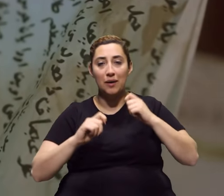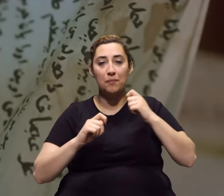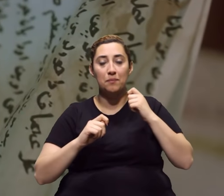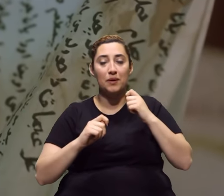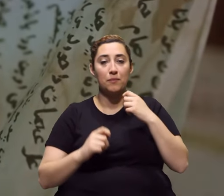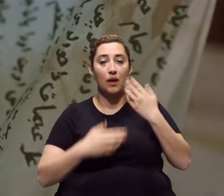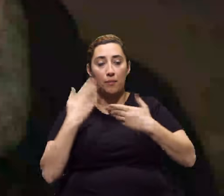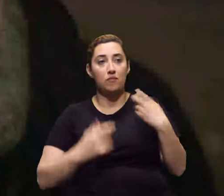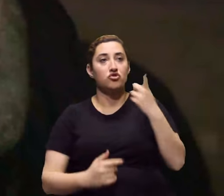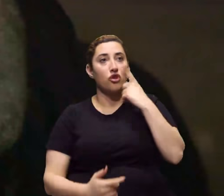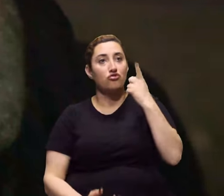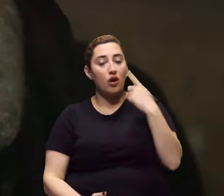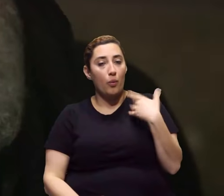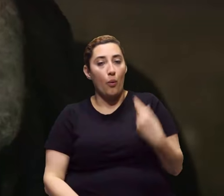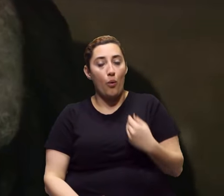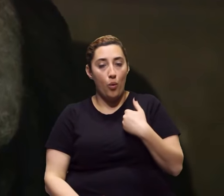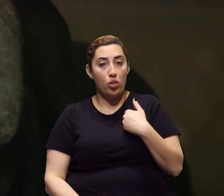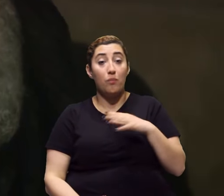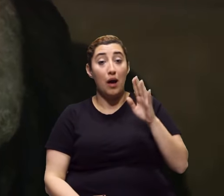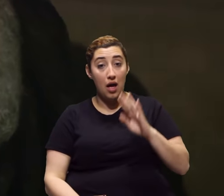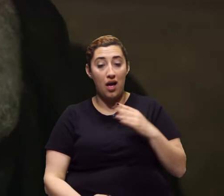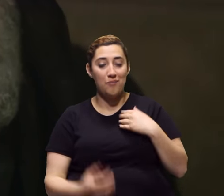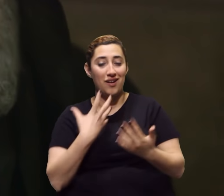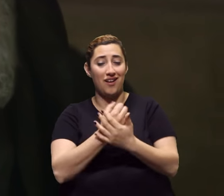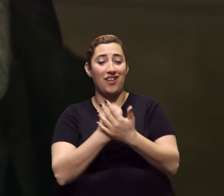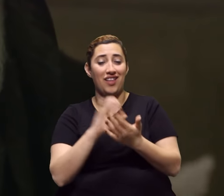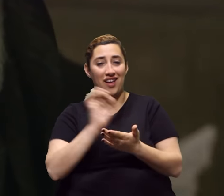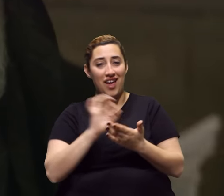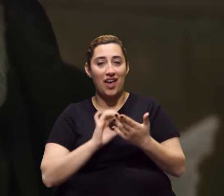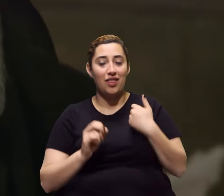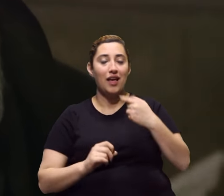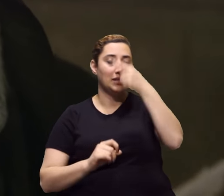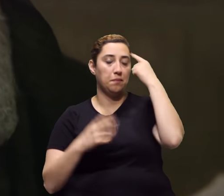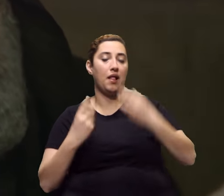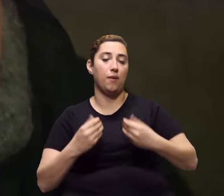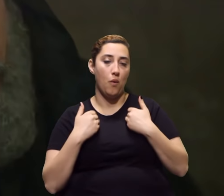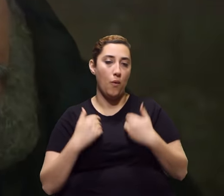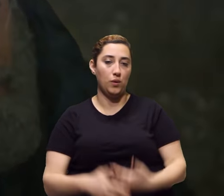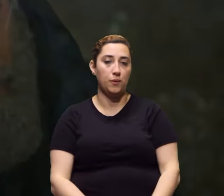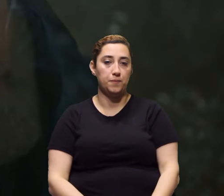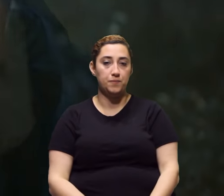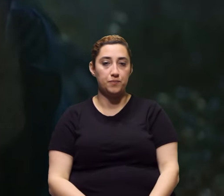ilahisini ırlamasına şahit olduk. Dahi kayda geçmek lütfuna nail olduk.